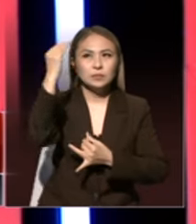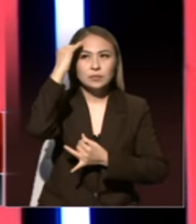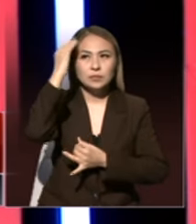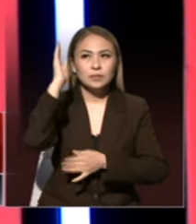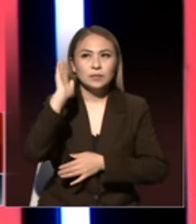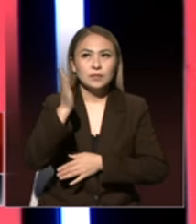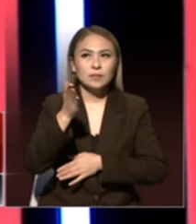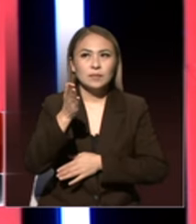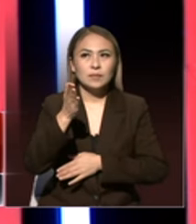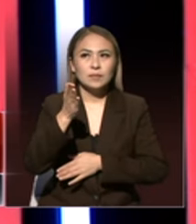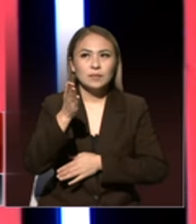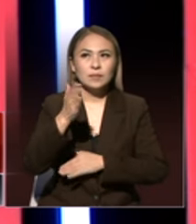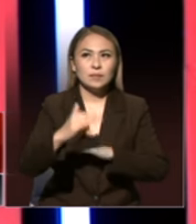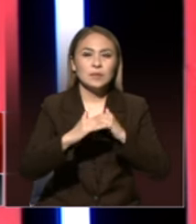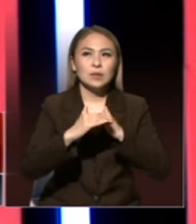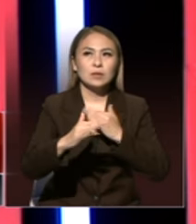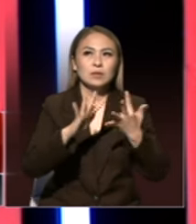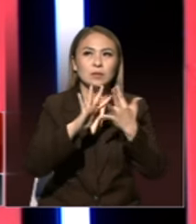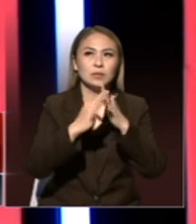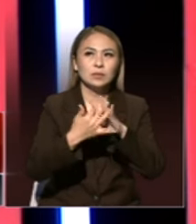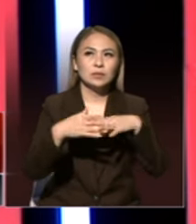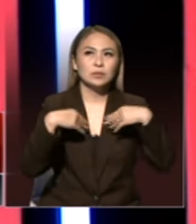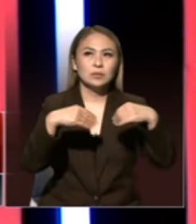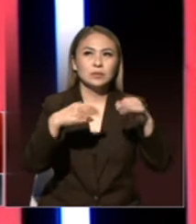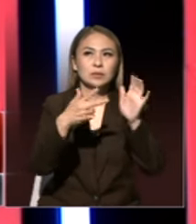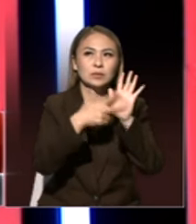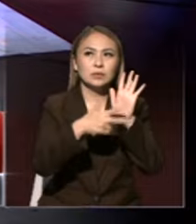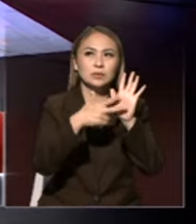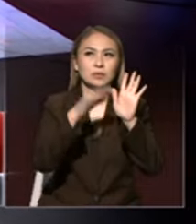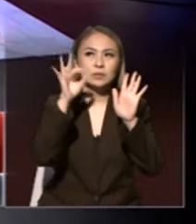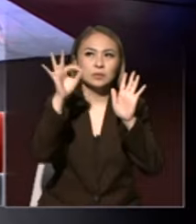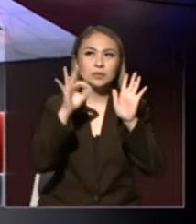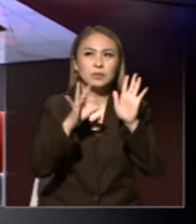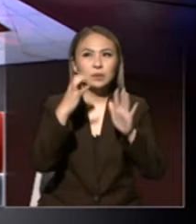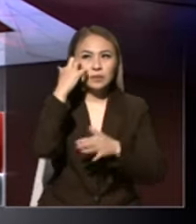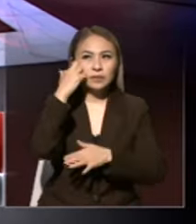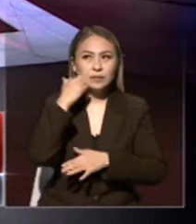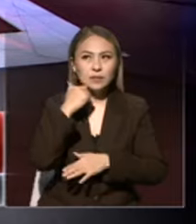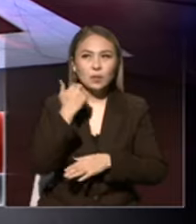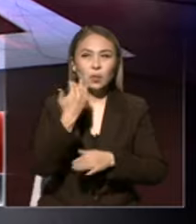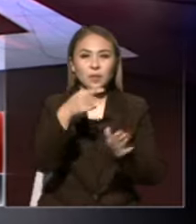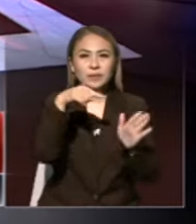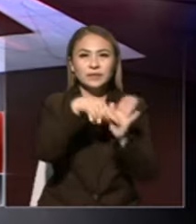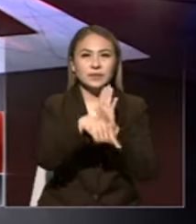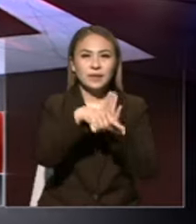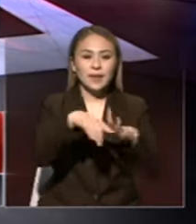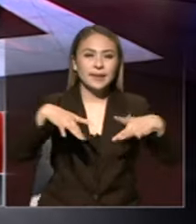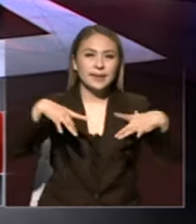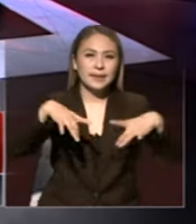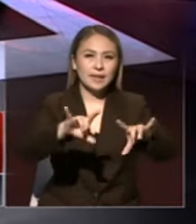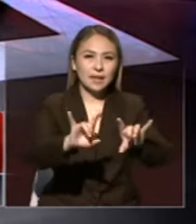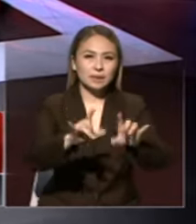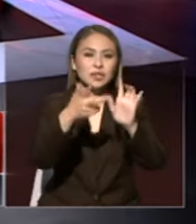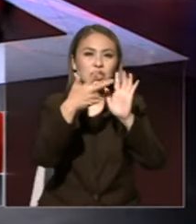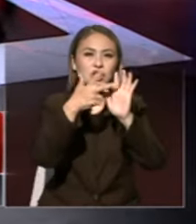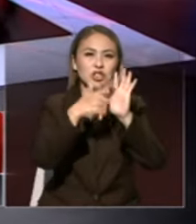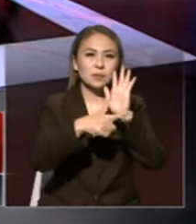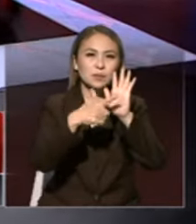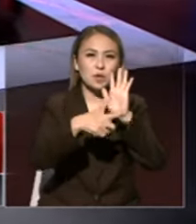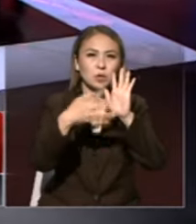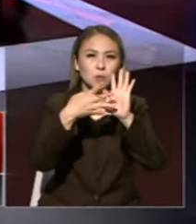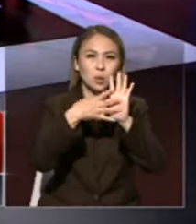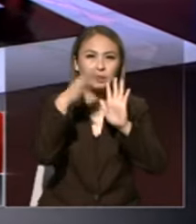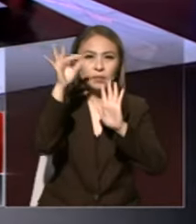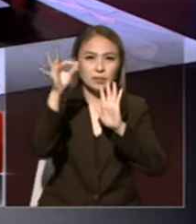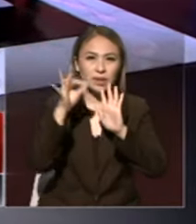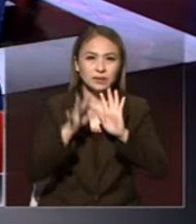айттым, еліміздегі ауыл шаруашылығы техникасының 80%-ден астамының тозығы жеткен, оның ішінде трактордың тозығы 79%, 15 жылдан